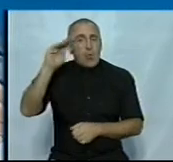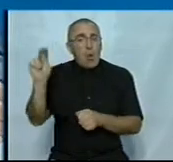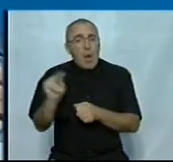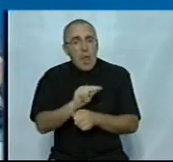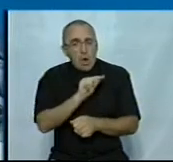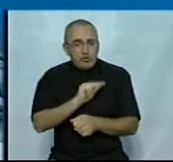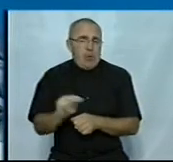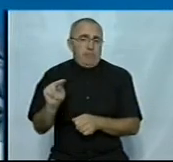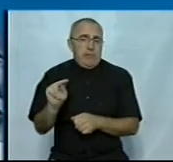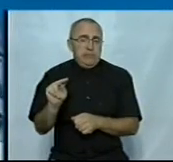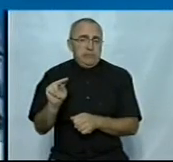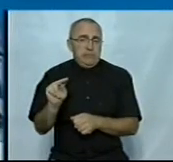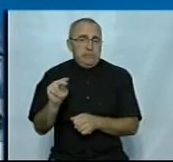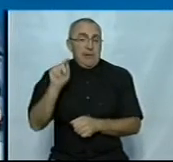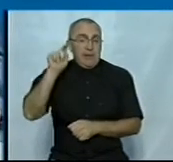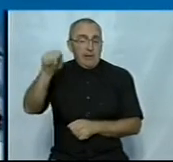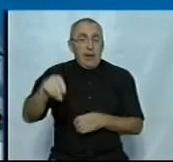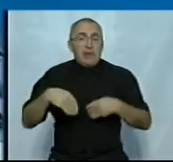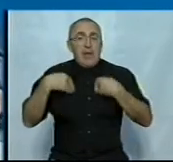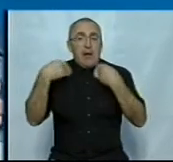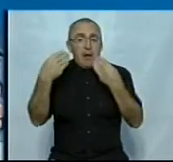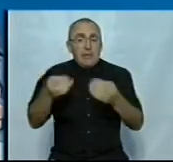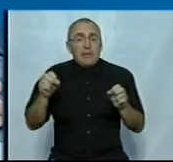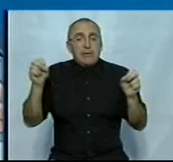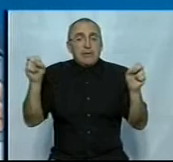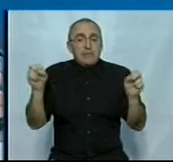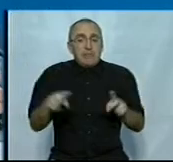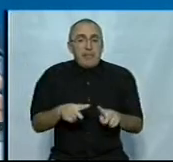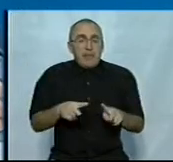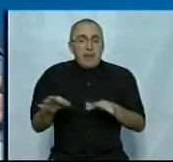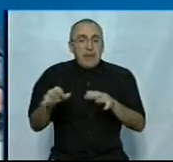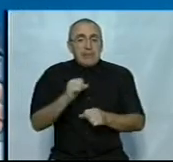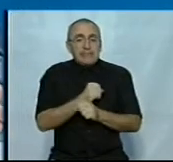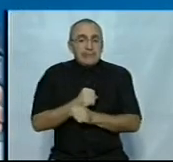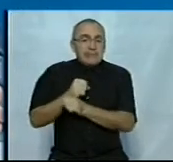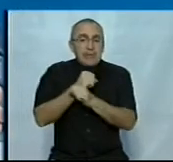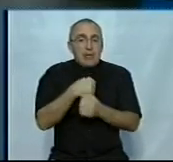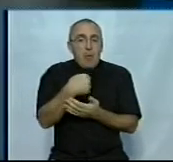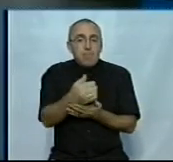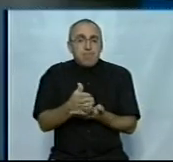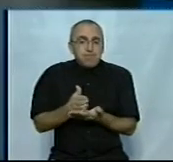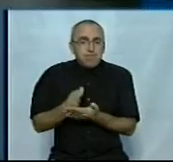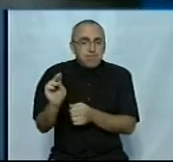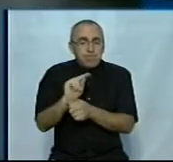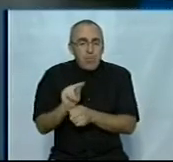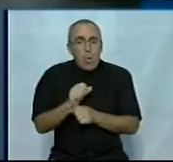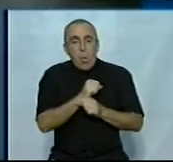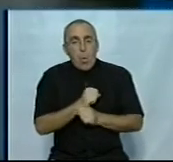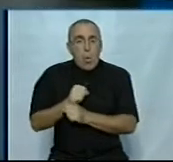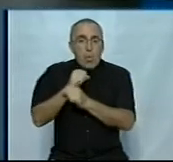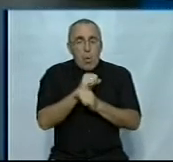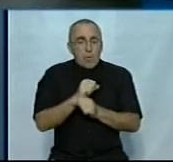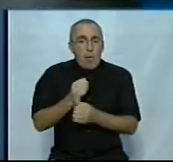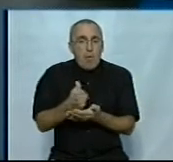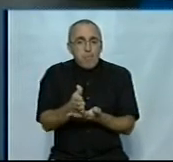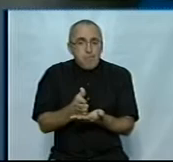водолічебниця, і там надавалися спеціалізовані санаторні послуги, санаторно-курортні